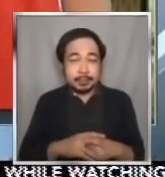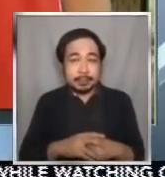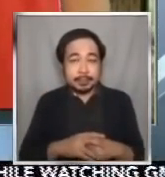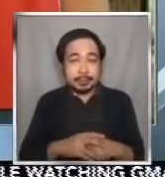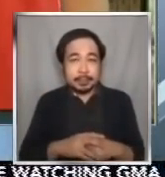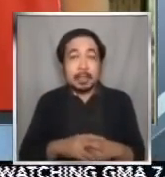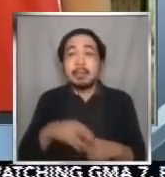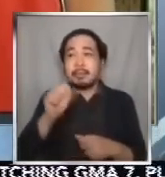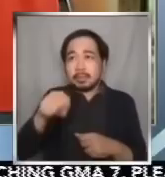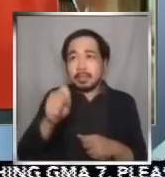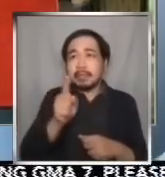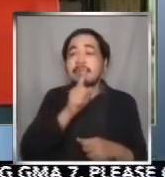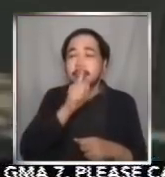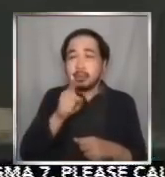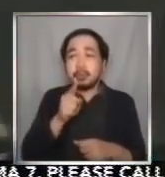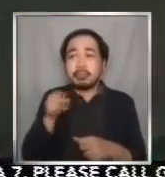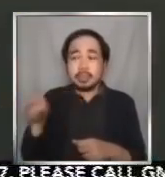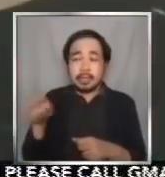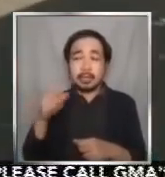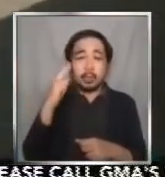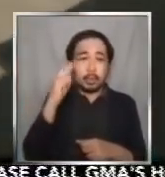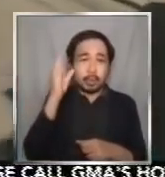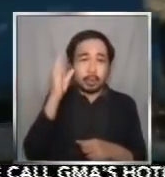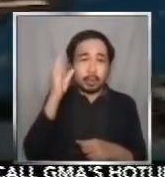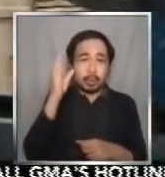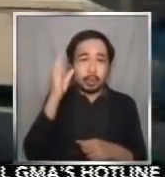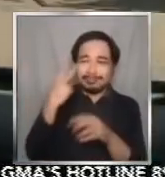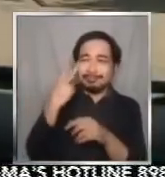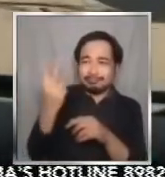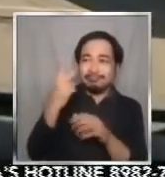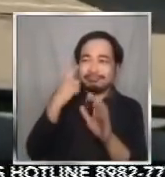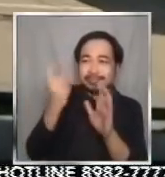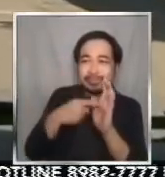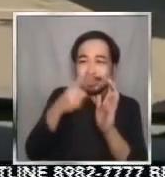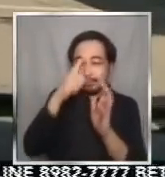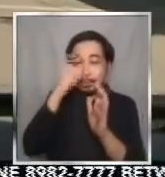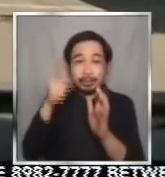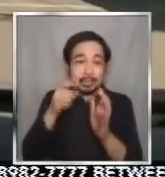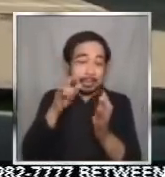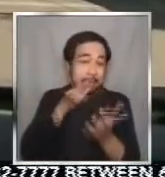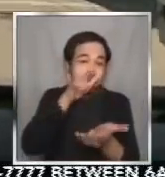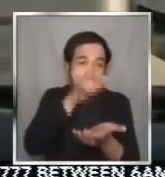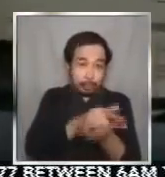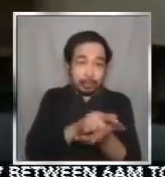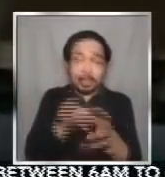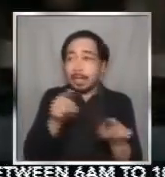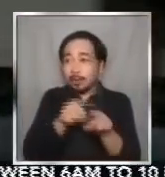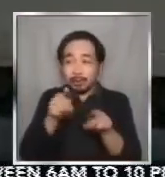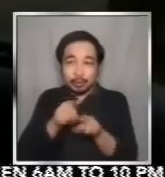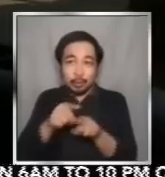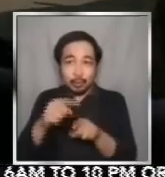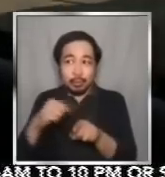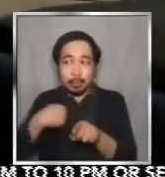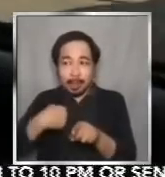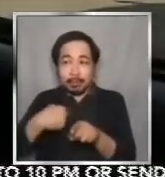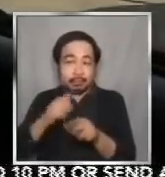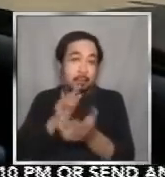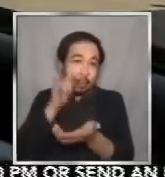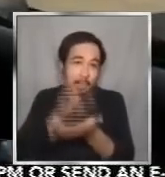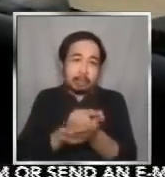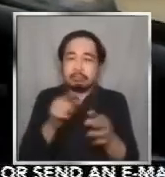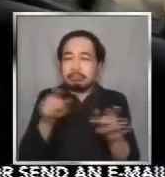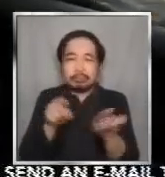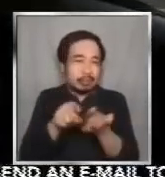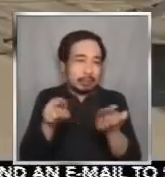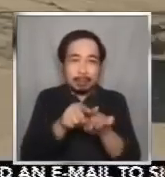Definitely, Mike, maaring nakita niya ito sapagkat yung pinaglandingan naman niya at nung pinaglandingan namin ay maaring isang